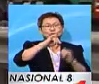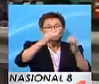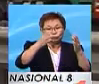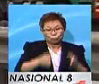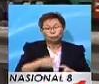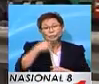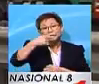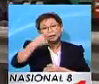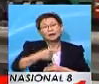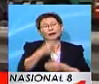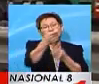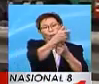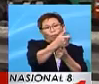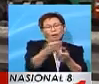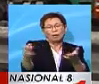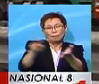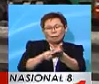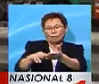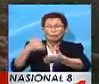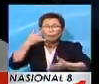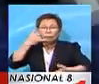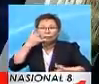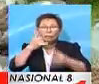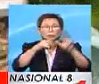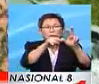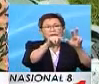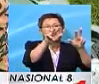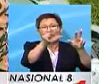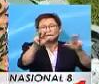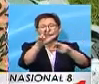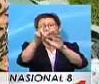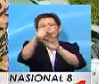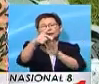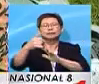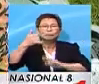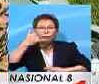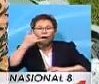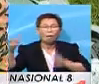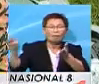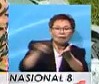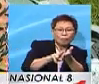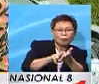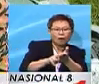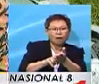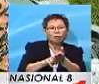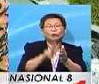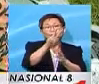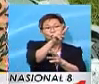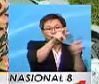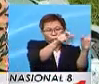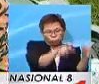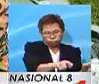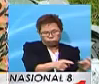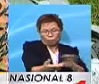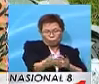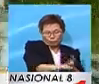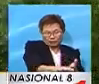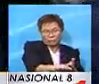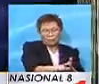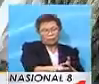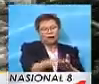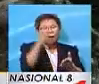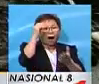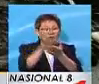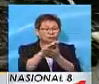River Laporan diterima pada pukul 333 petang laporan awal dapati dua individu yang maut merupakan